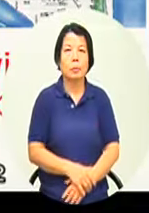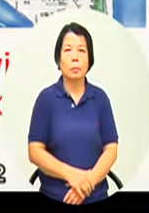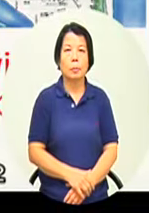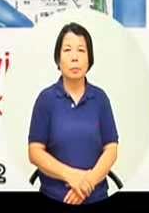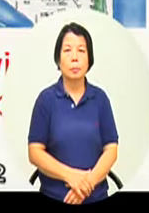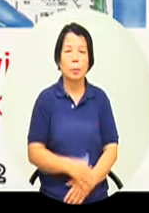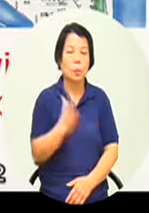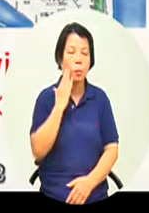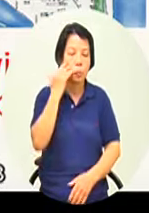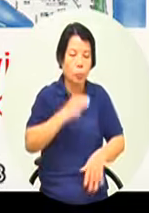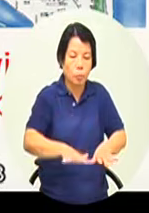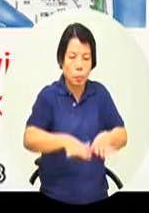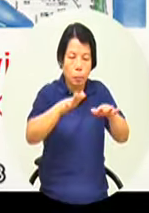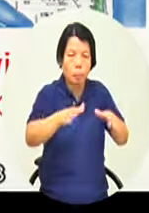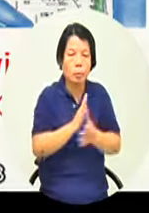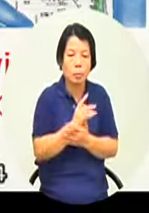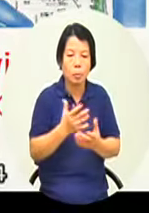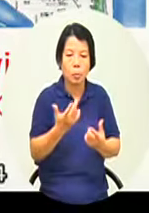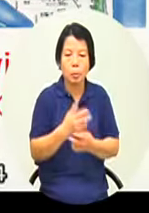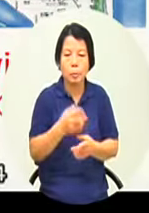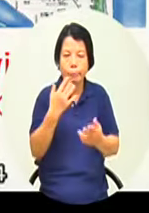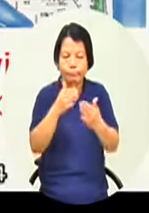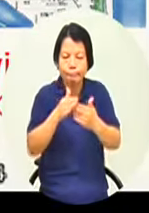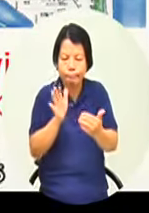如果淹水是一个逃避不了的，